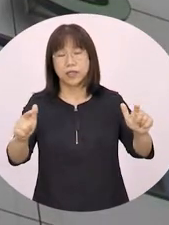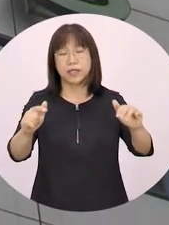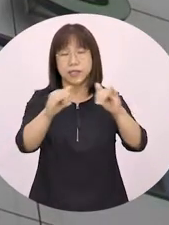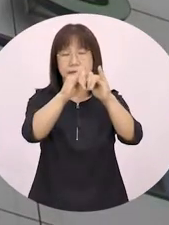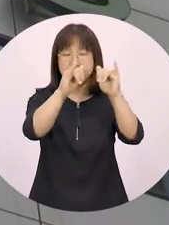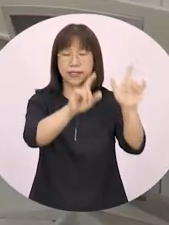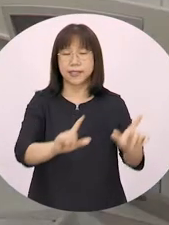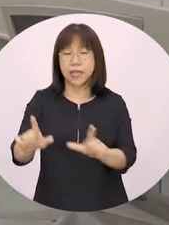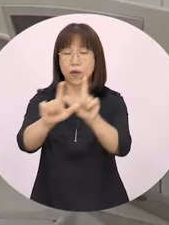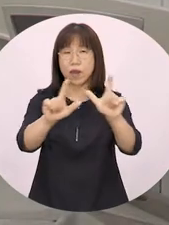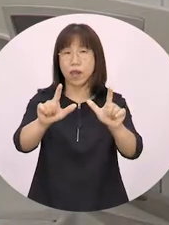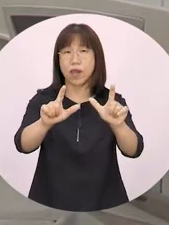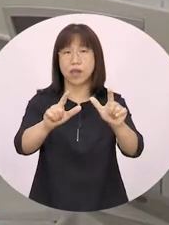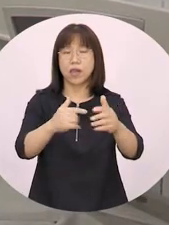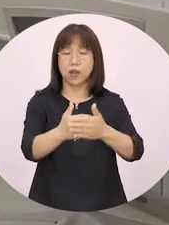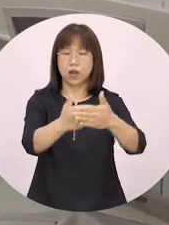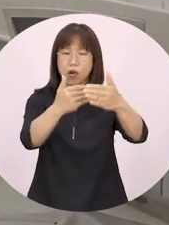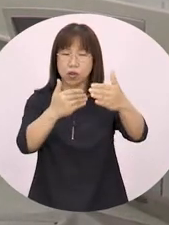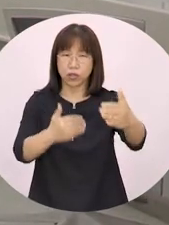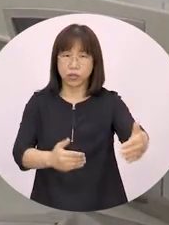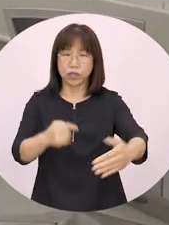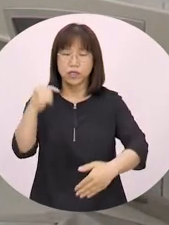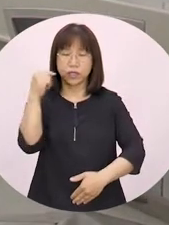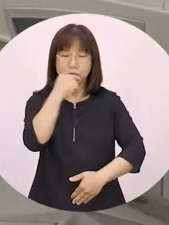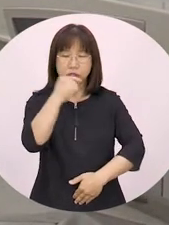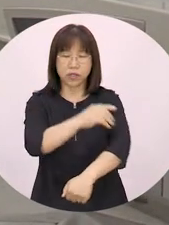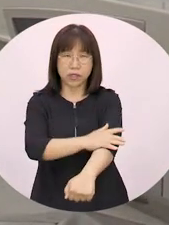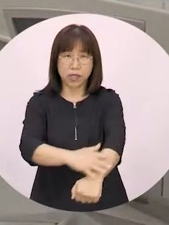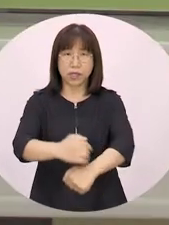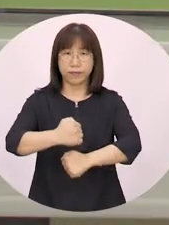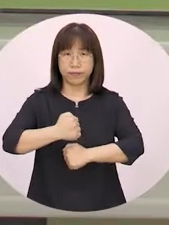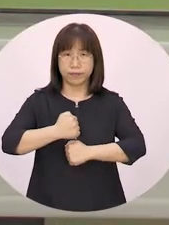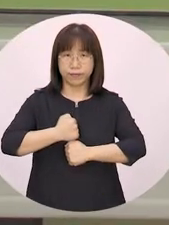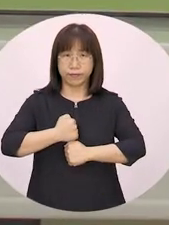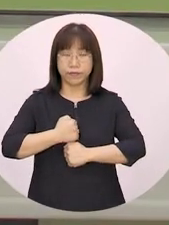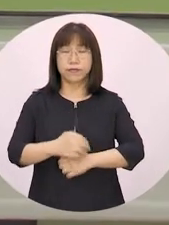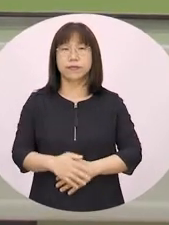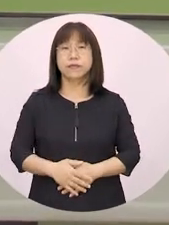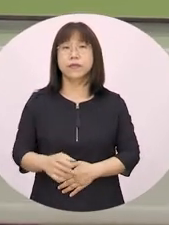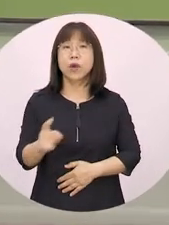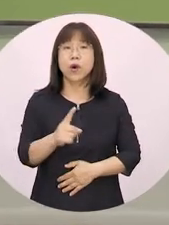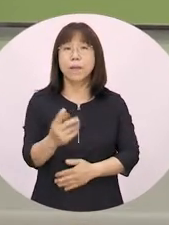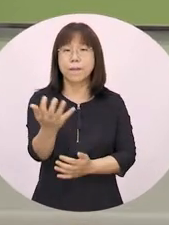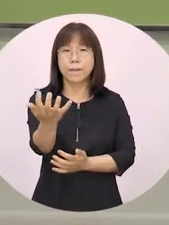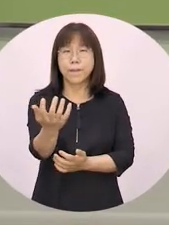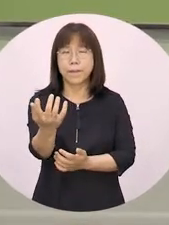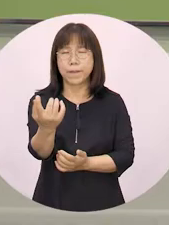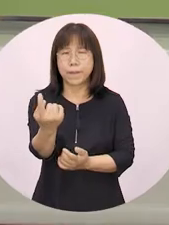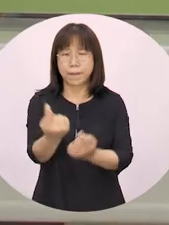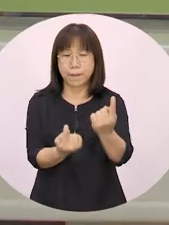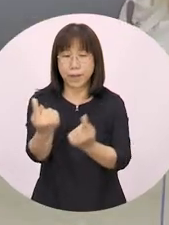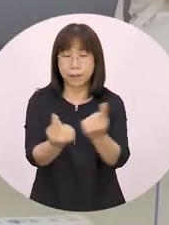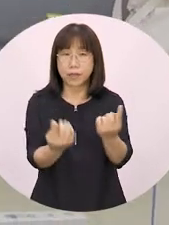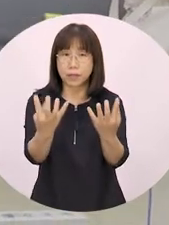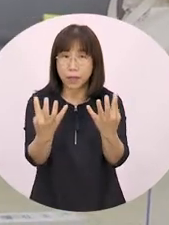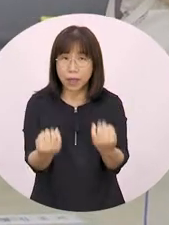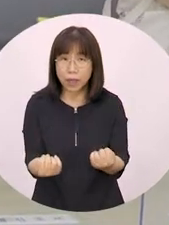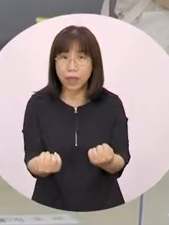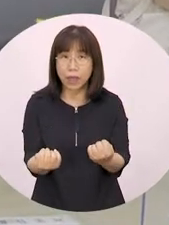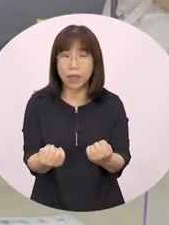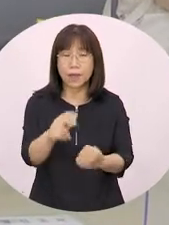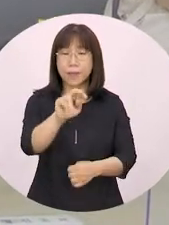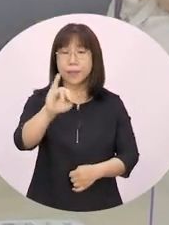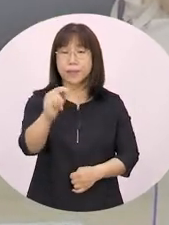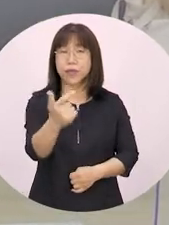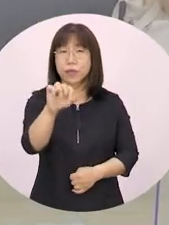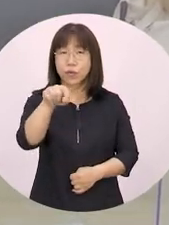생활 속 거리두기 민원창구 분야 세부 지침을 철저히 준수하고 있습니다 특히 방문자가 많은 민원실에 비치된